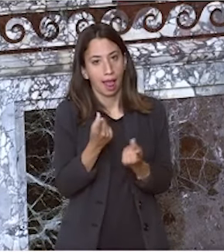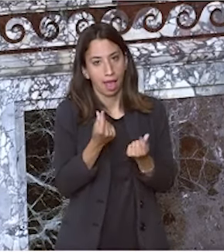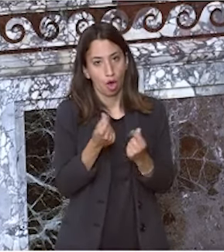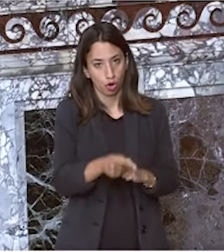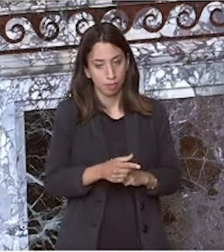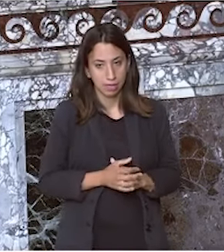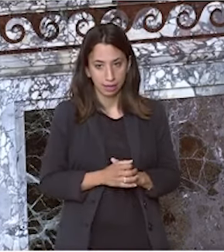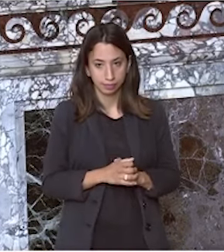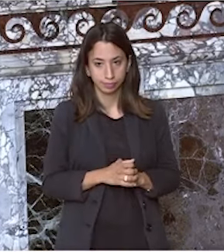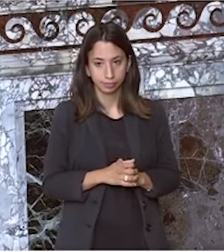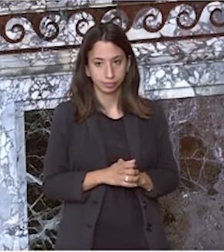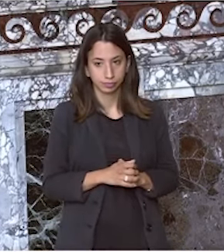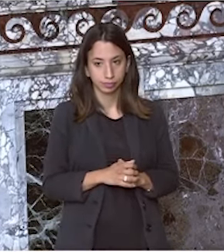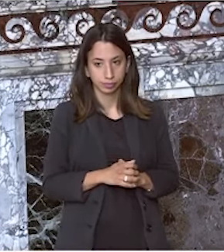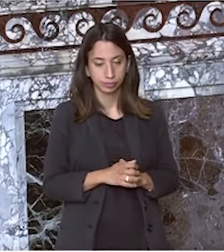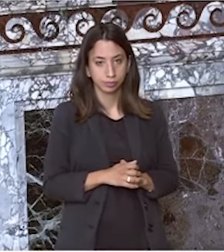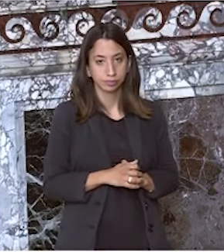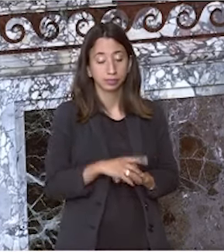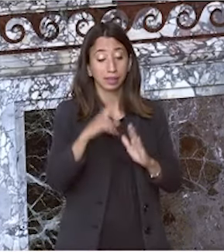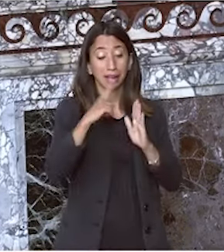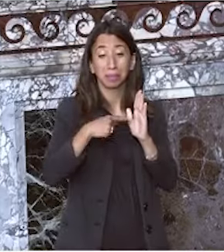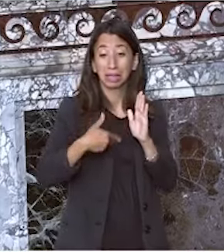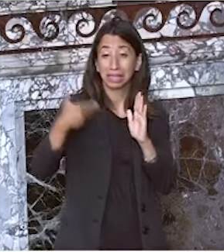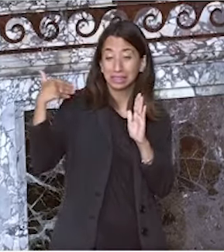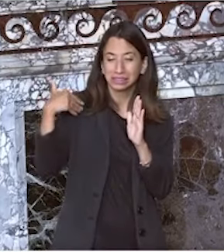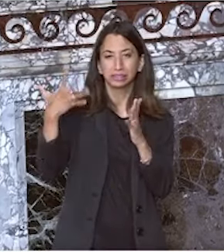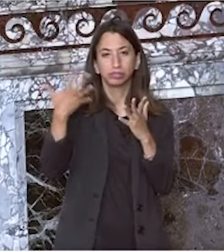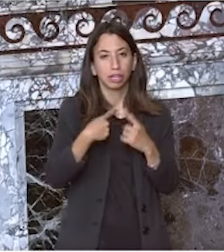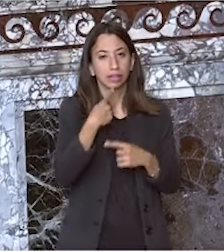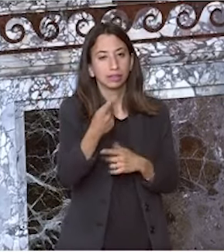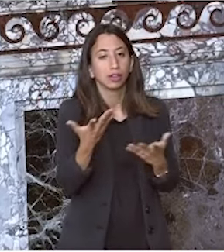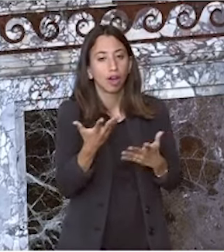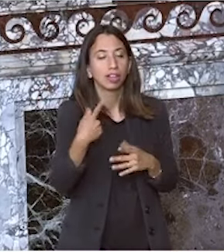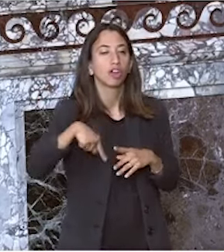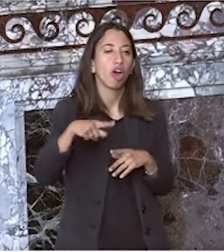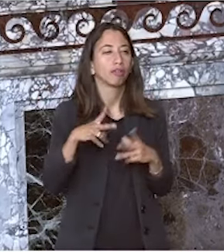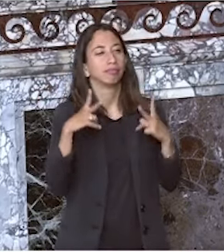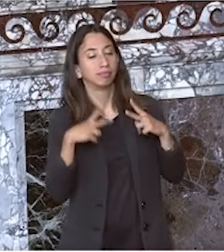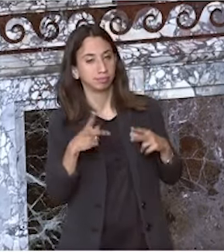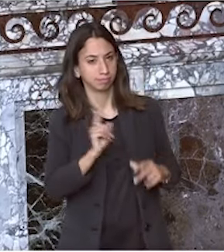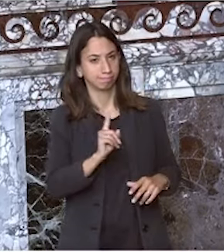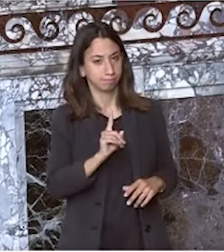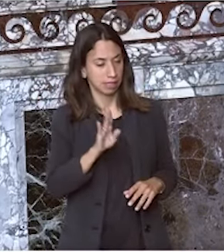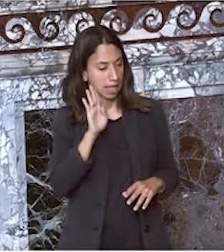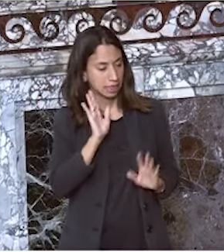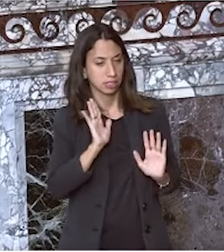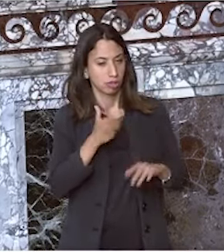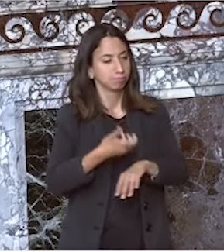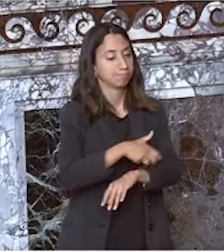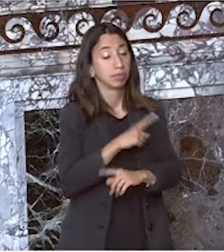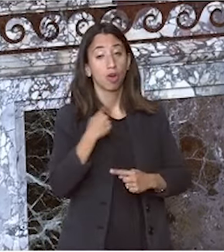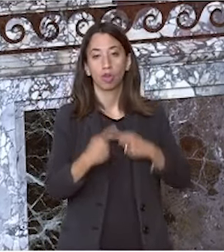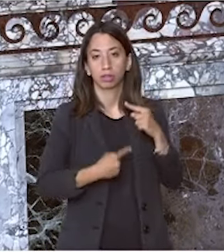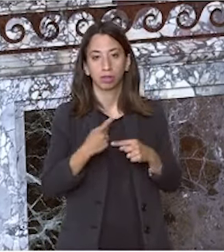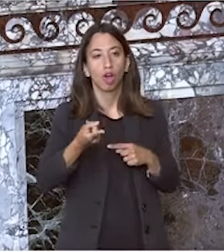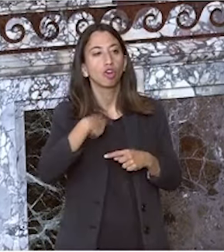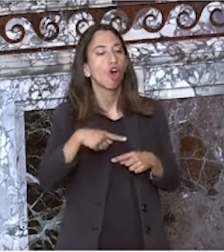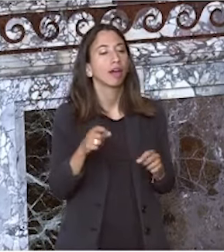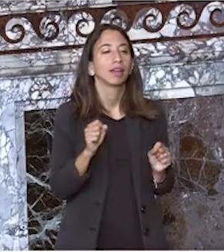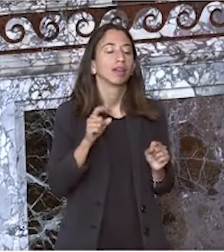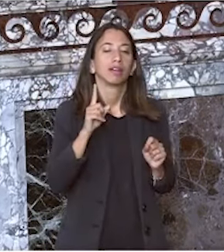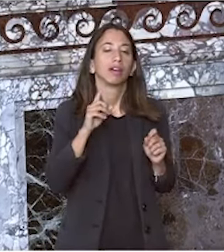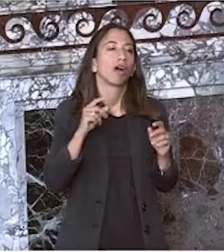italiana. Nei mesi scorsi ho fatto presente, tuttavia, che non dobbiamo abbassare la guardia. Lo ribadisco. Non possiamo farci